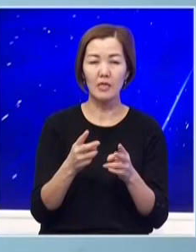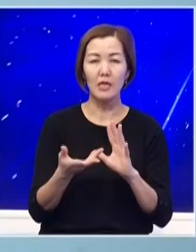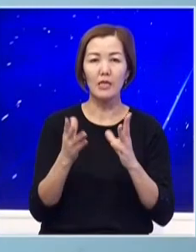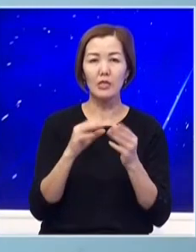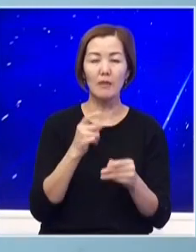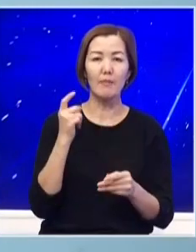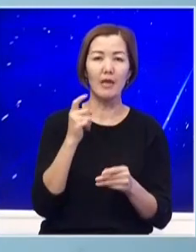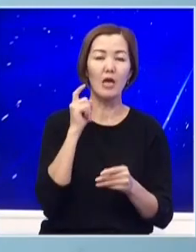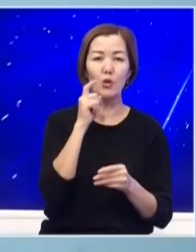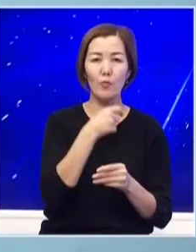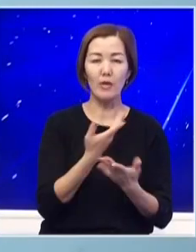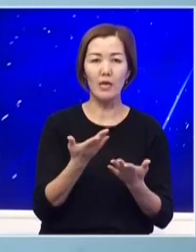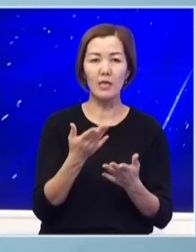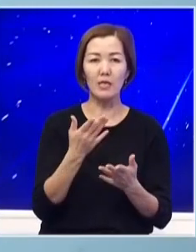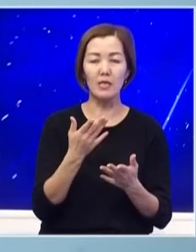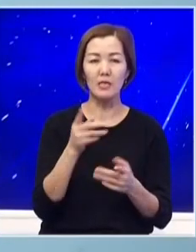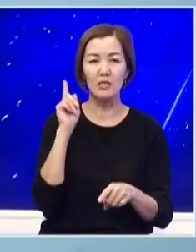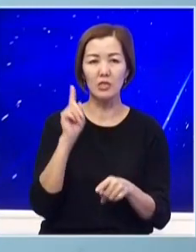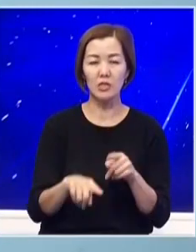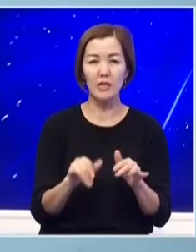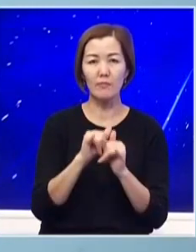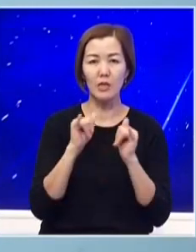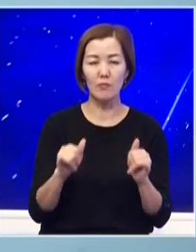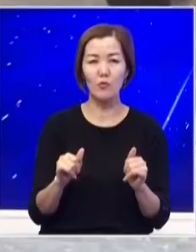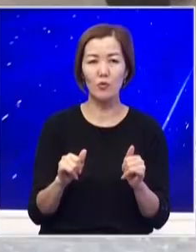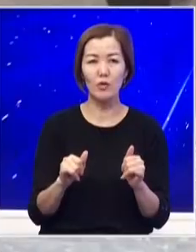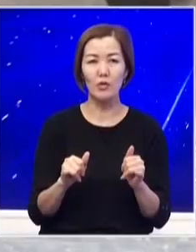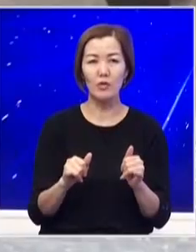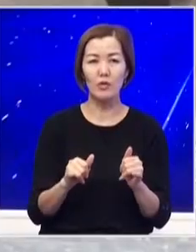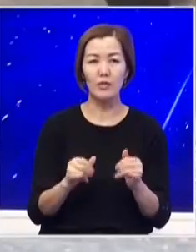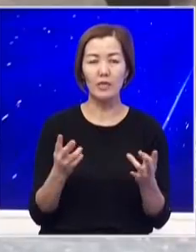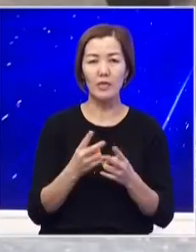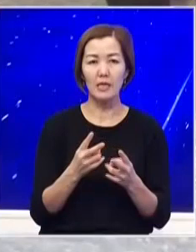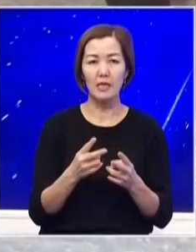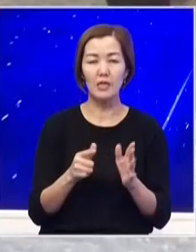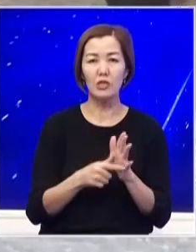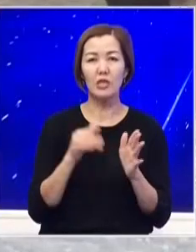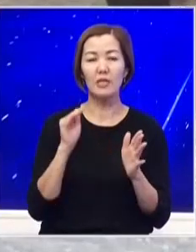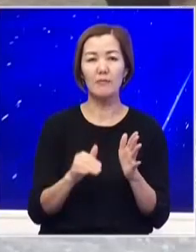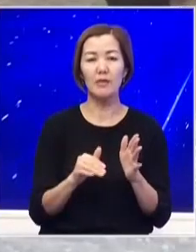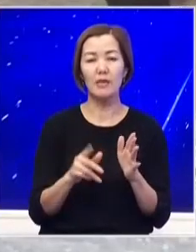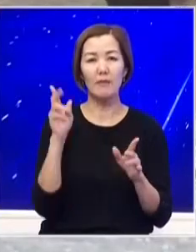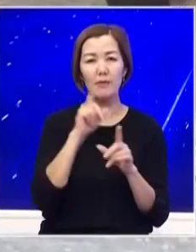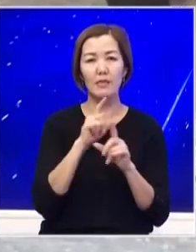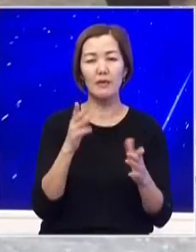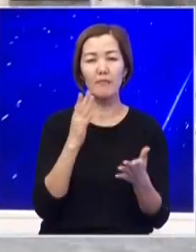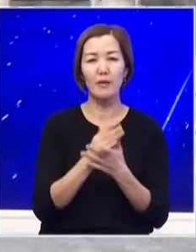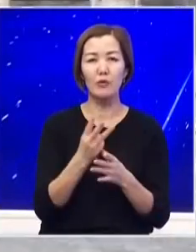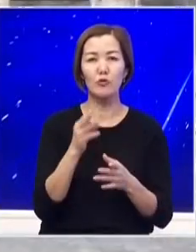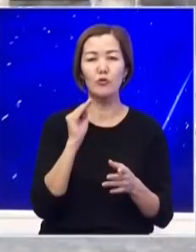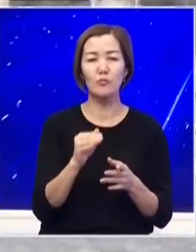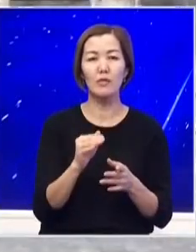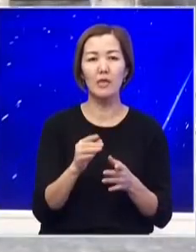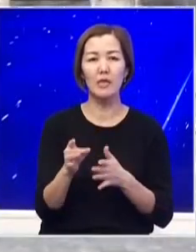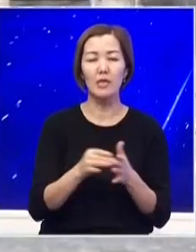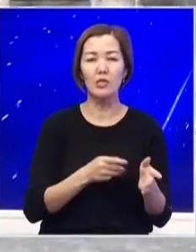Жалпы экономиканың жылдам даму Қазір елде 7000-ға жуық мектеп бар. Оның тек 3000-дай ғана